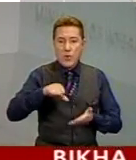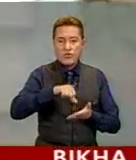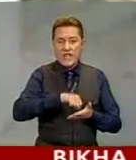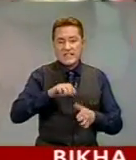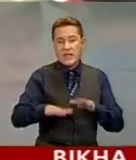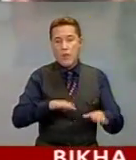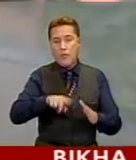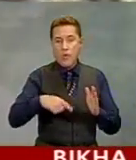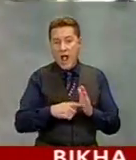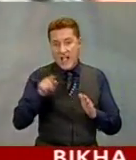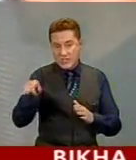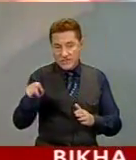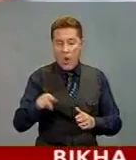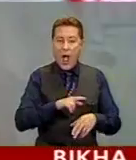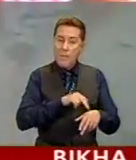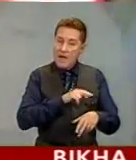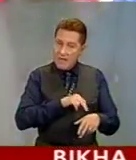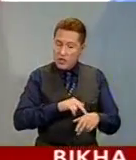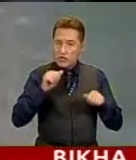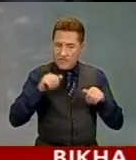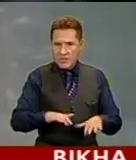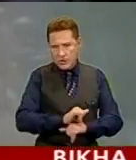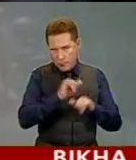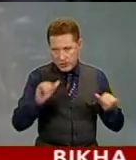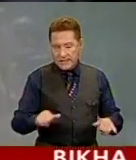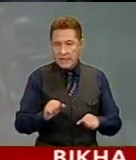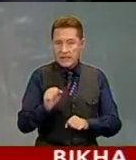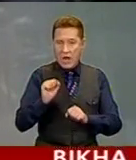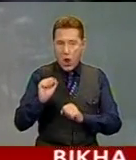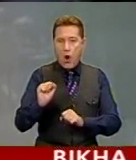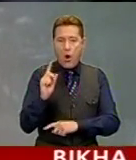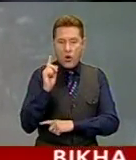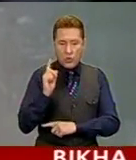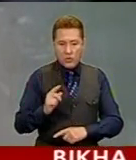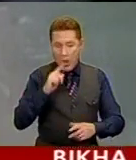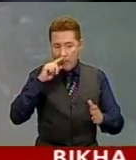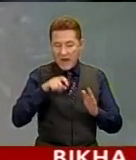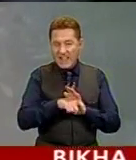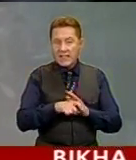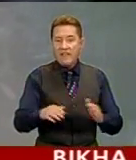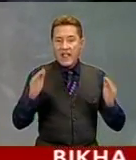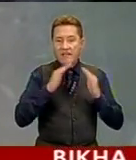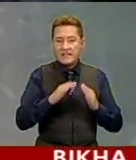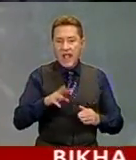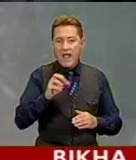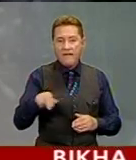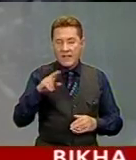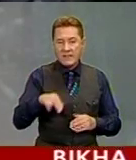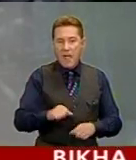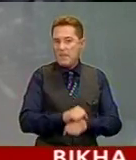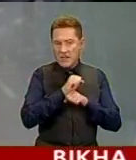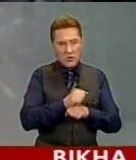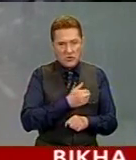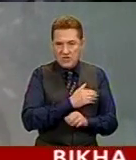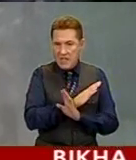бойовища. Та правоохоронці про всяк випадок вирішили посилити охорону. Проникновення в здання УВД мітингуючі не предпринимали.